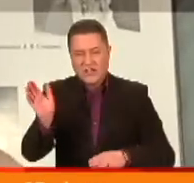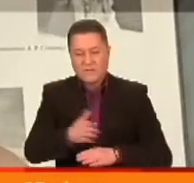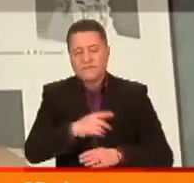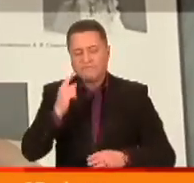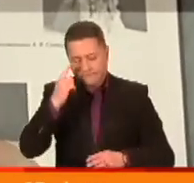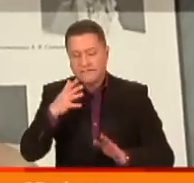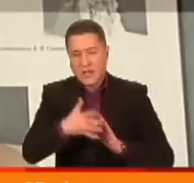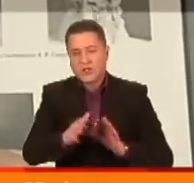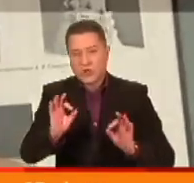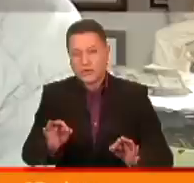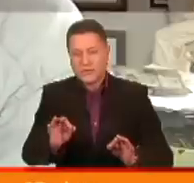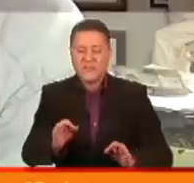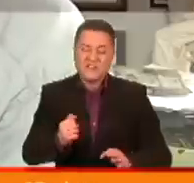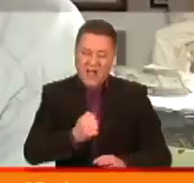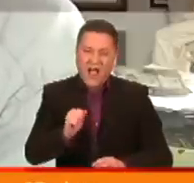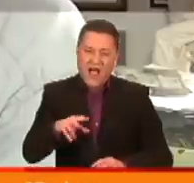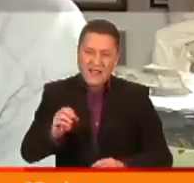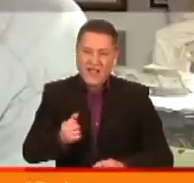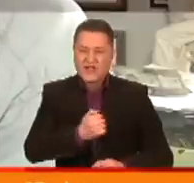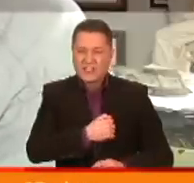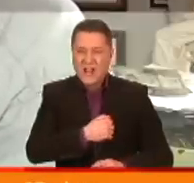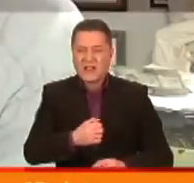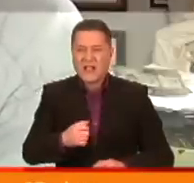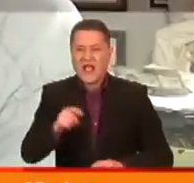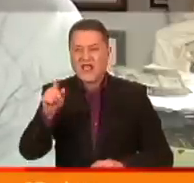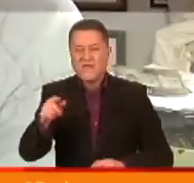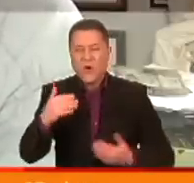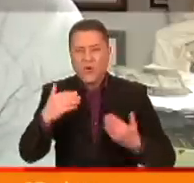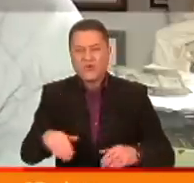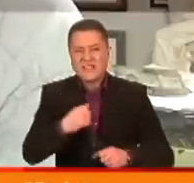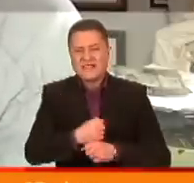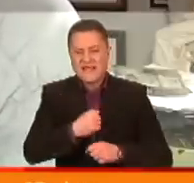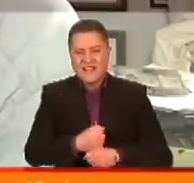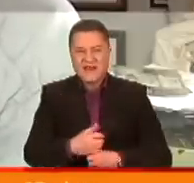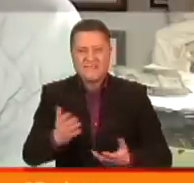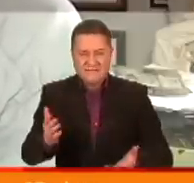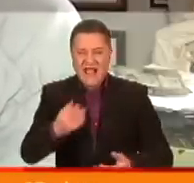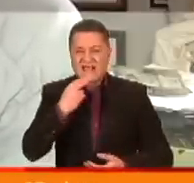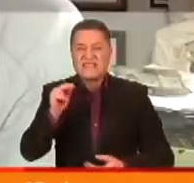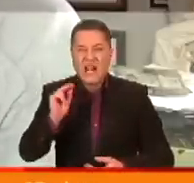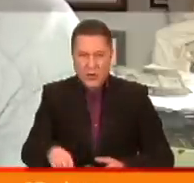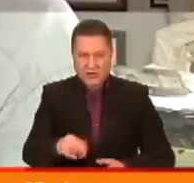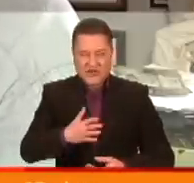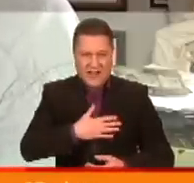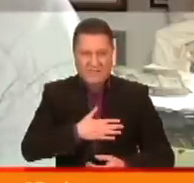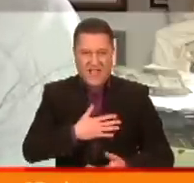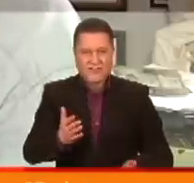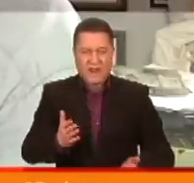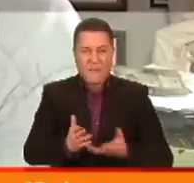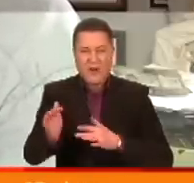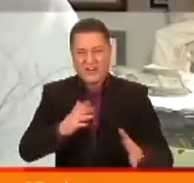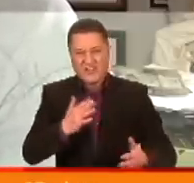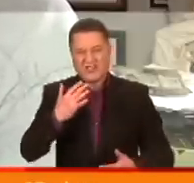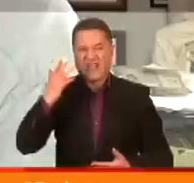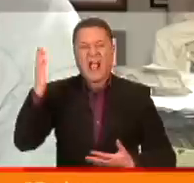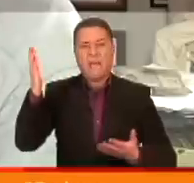розумінням. Утім, не без жалю. Его уже сделали заложником политической нашей амбиции. Мы себя, конечно, немножко